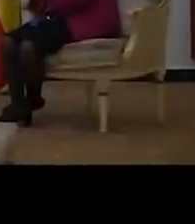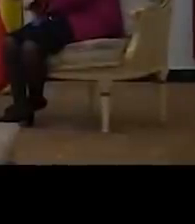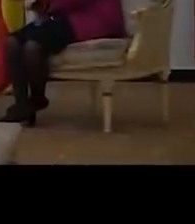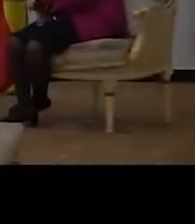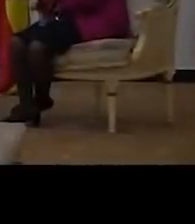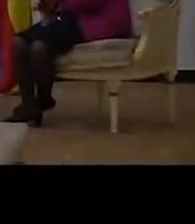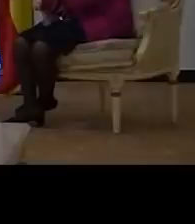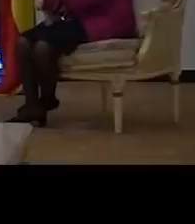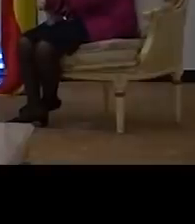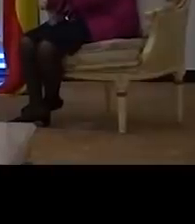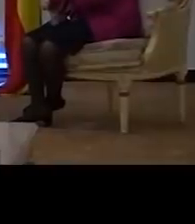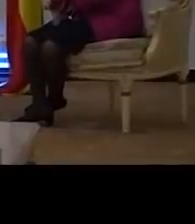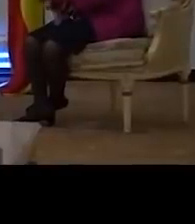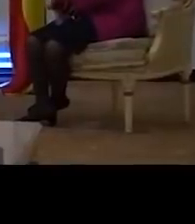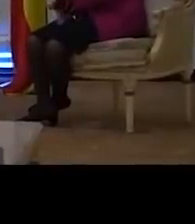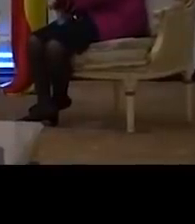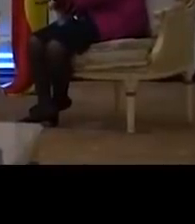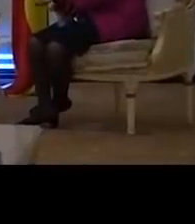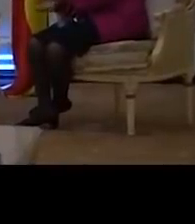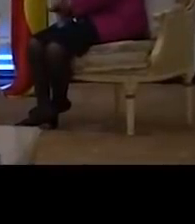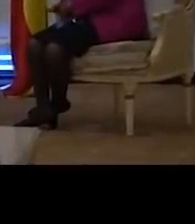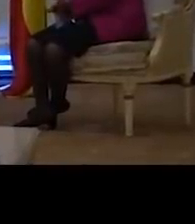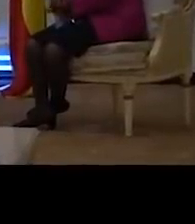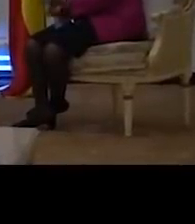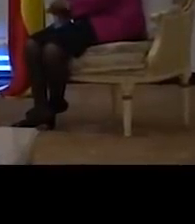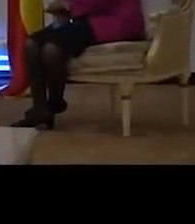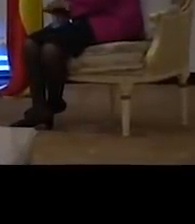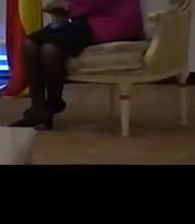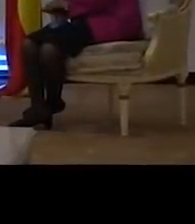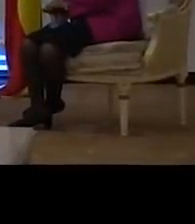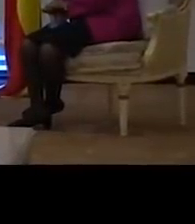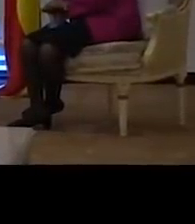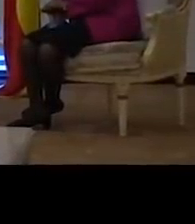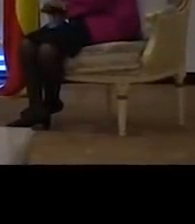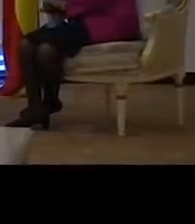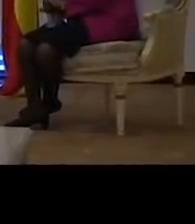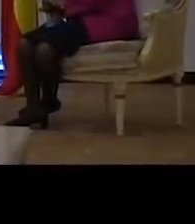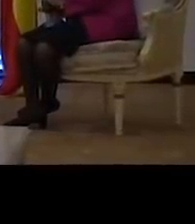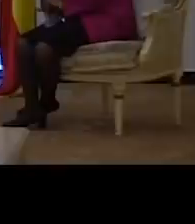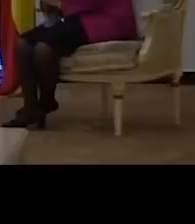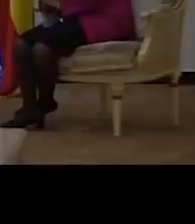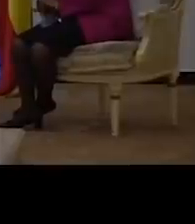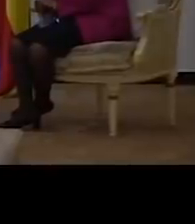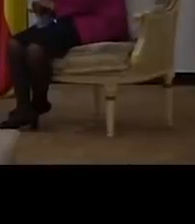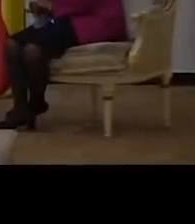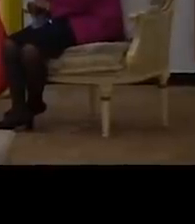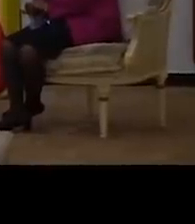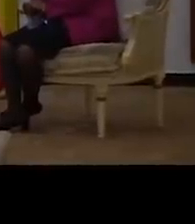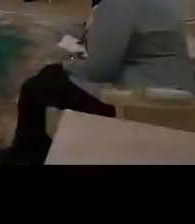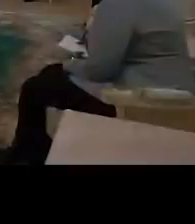été accueilli par la présidente de la république fédérale démocratique des lectures dhuys alors qu'audi